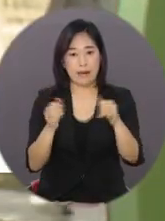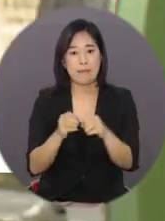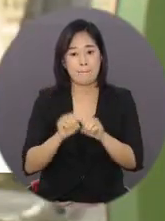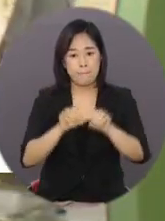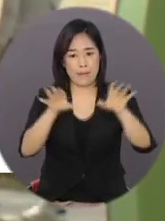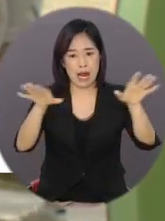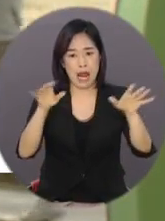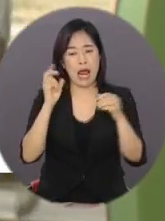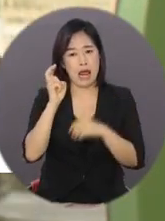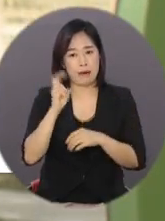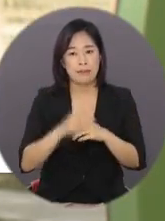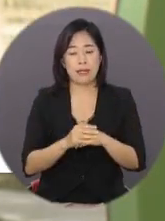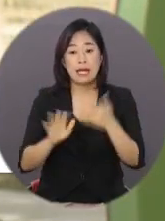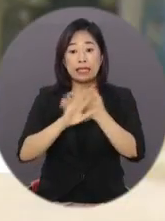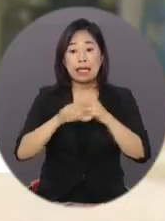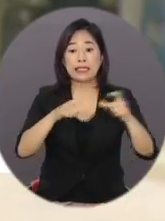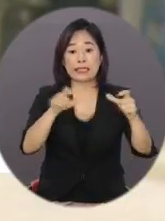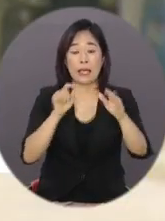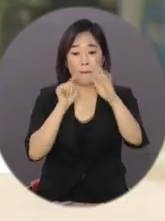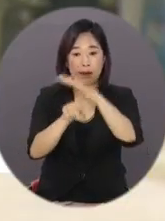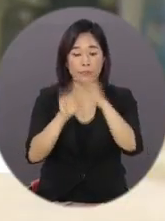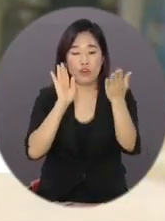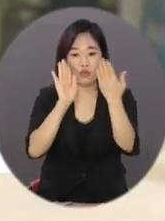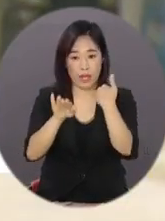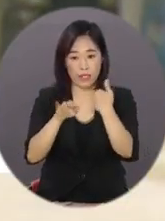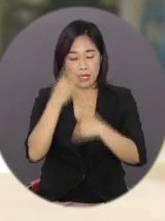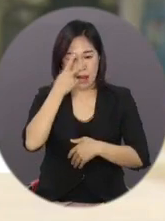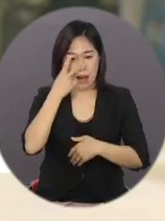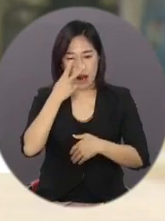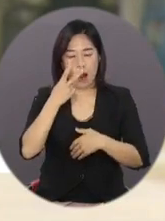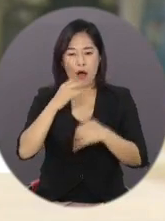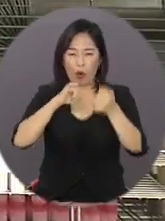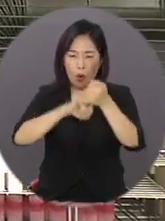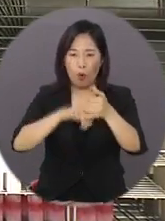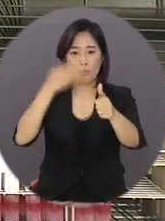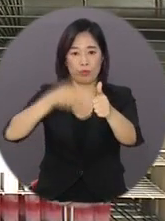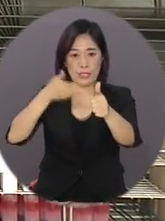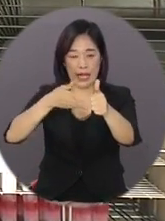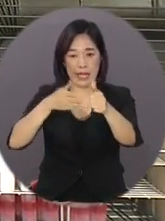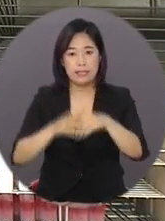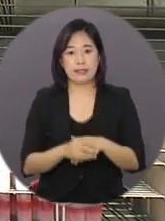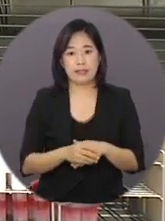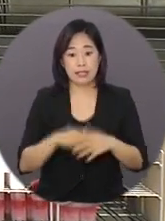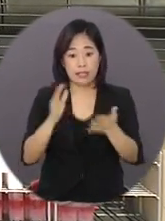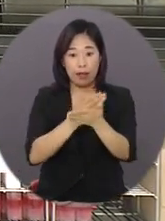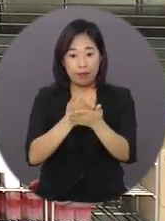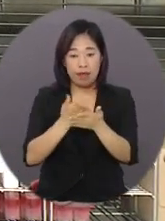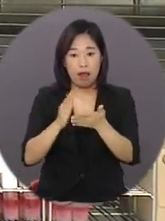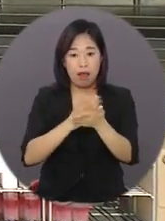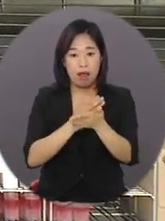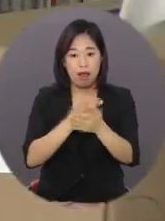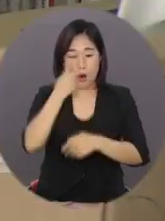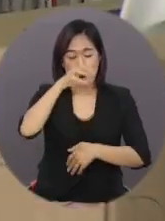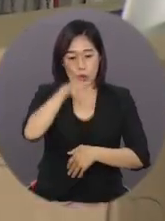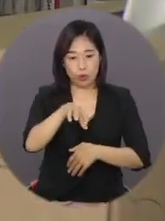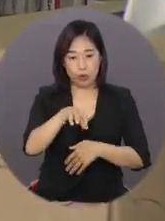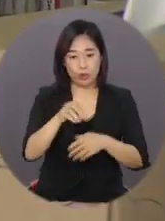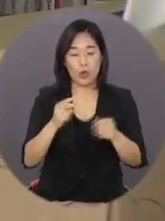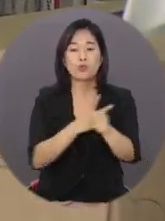광주시는 타지역을 방문한 경우엔 진단검사를 받으라고 강력 공고하면서 선별진료소 운영시간을 2시간